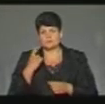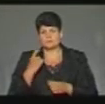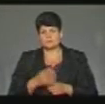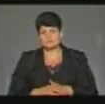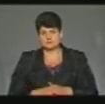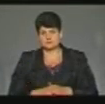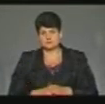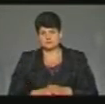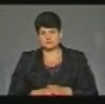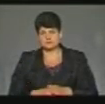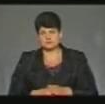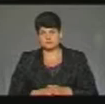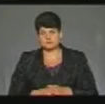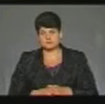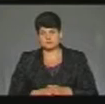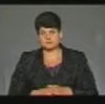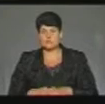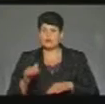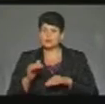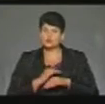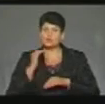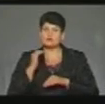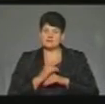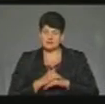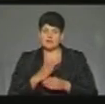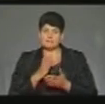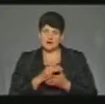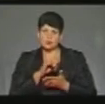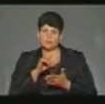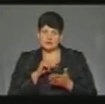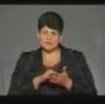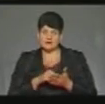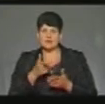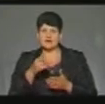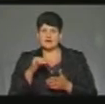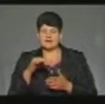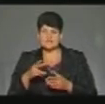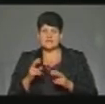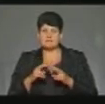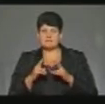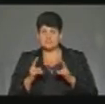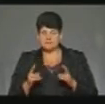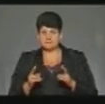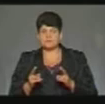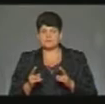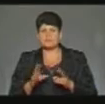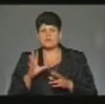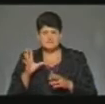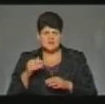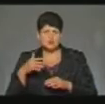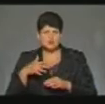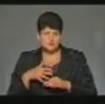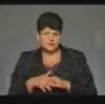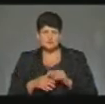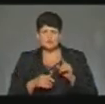давайте почуємо. Доброго вечора. Доброго вечора. Маю питання стосовно Гаївського моста. Ми, звичайно, всі розуміємо, що